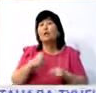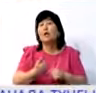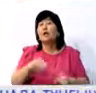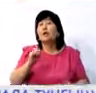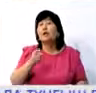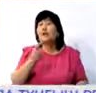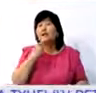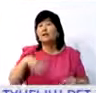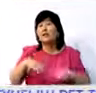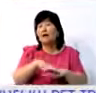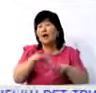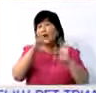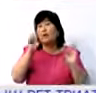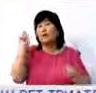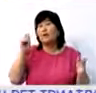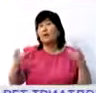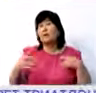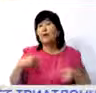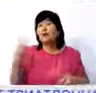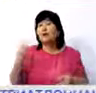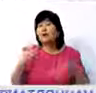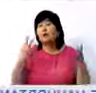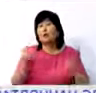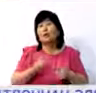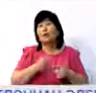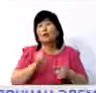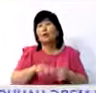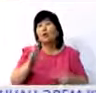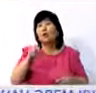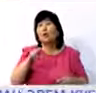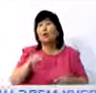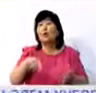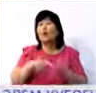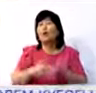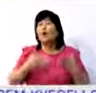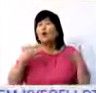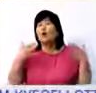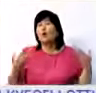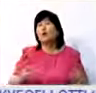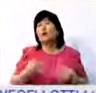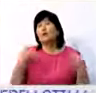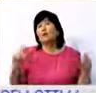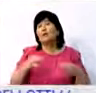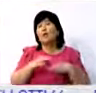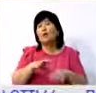Түркітілдес халықтардың өнер фестивалінің екінші күні осы Болу қаласында үлкен аншлагпен өтті.